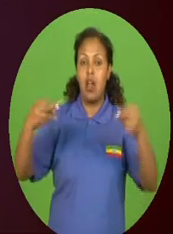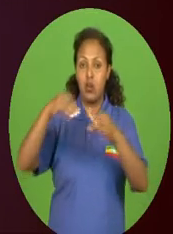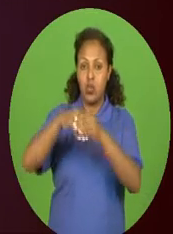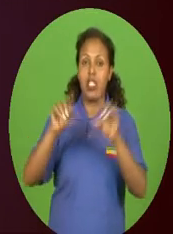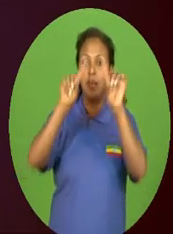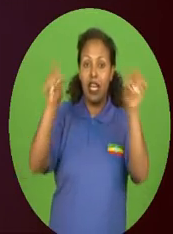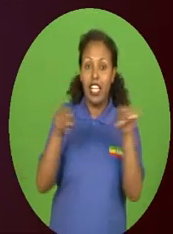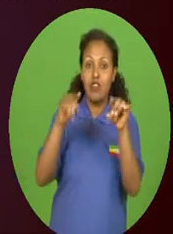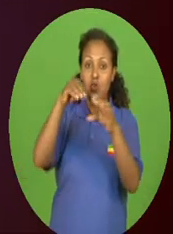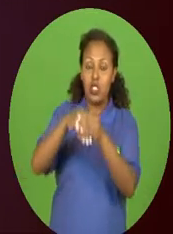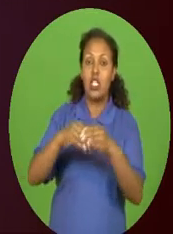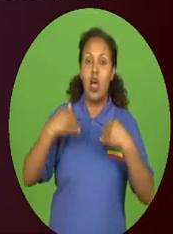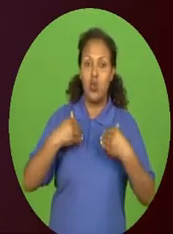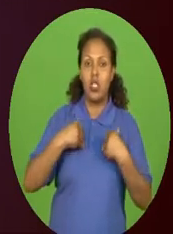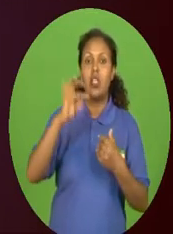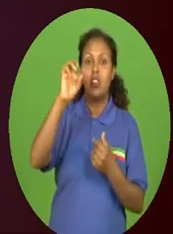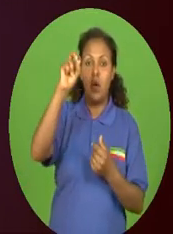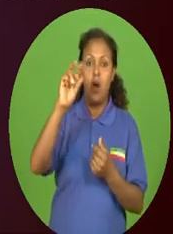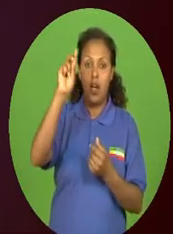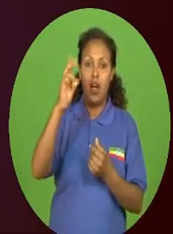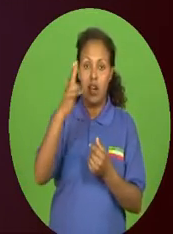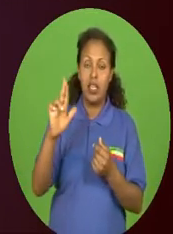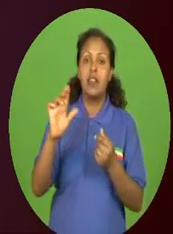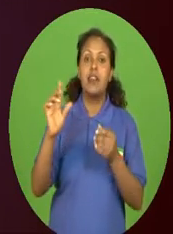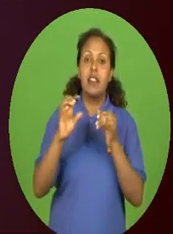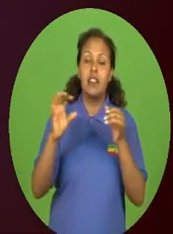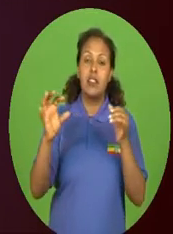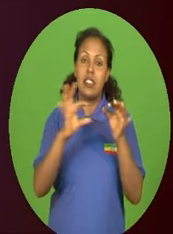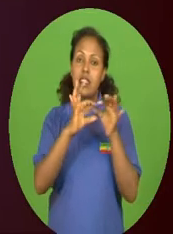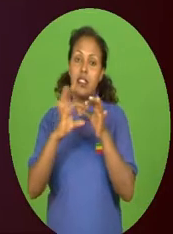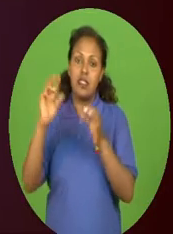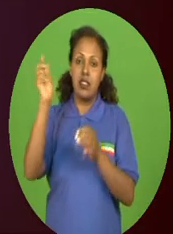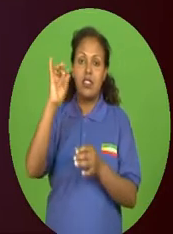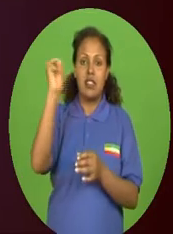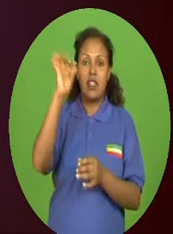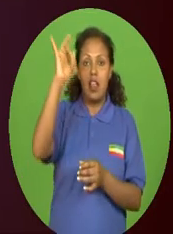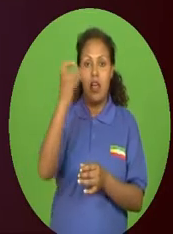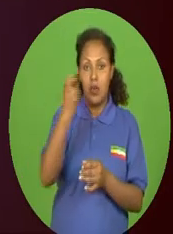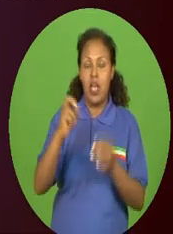ሀረጎች በቅንፍ ውስጥ ያሉት ተዋቃሪዎች ቅጽላዊ ሀረጋት ናቸው።